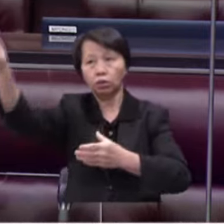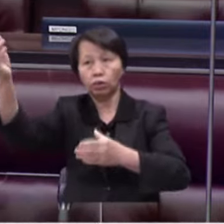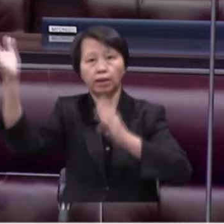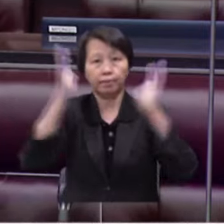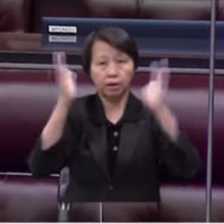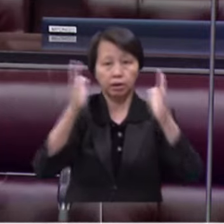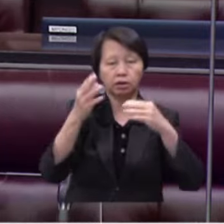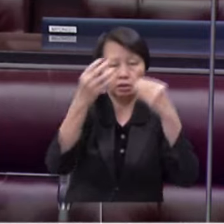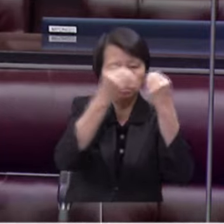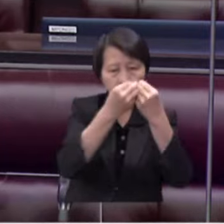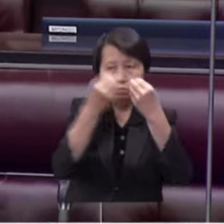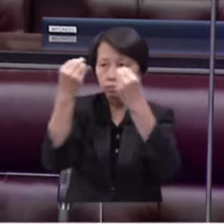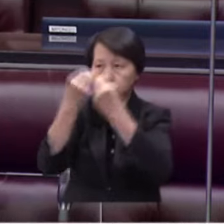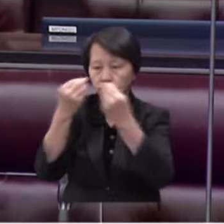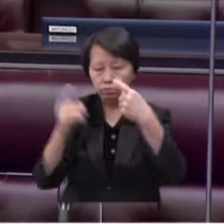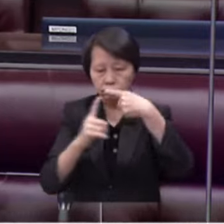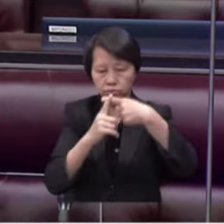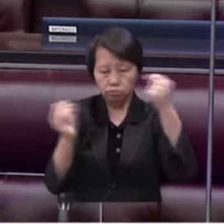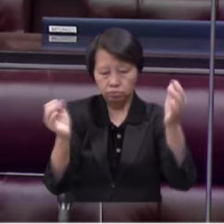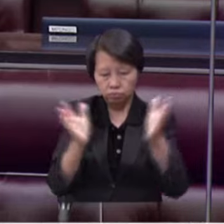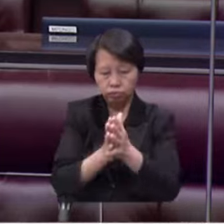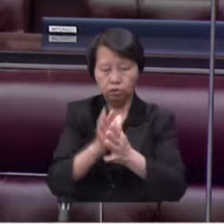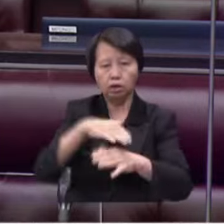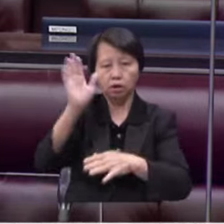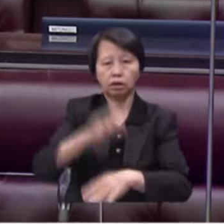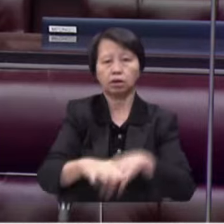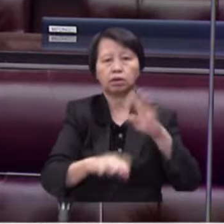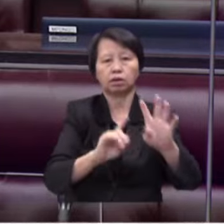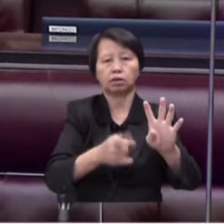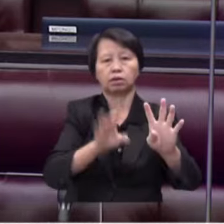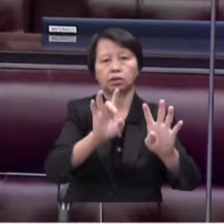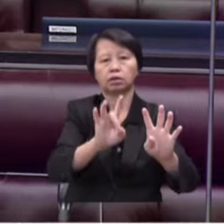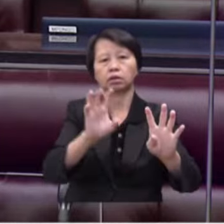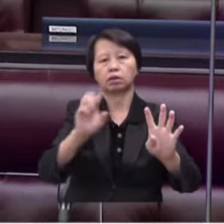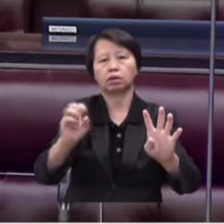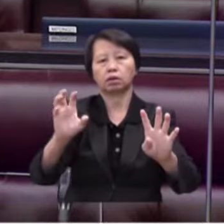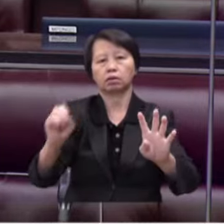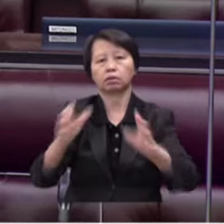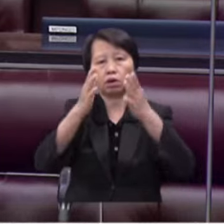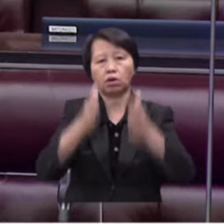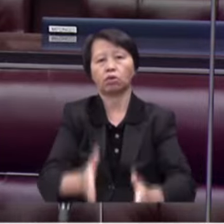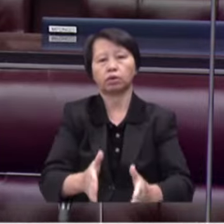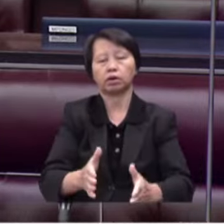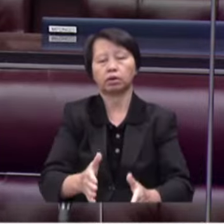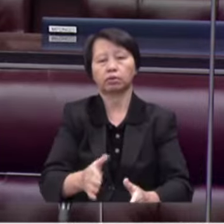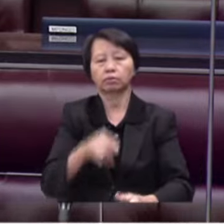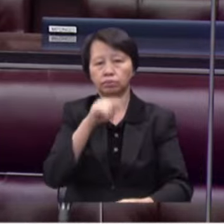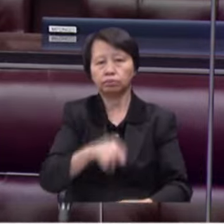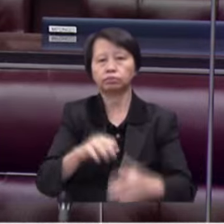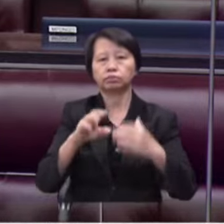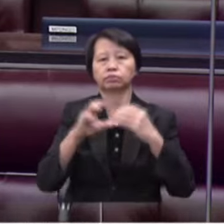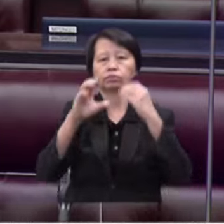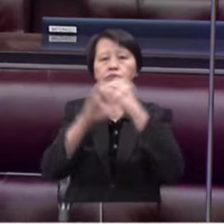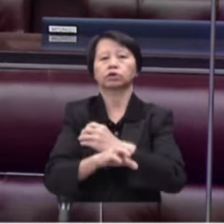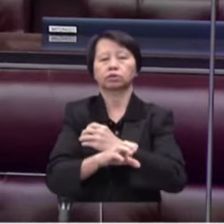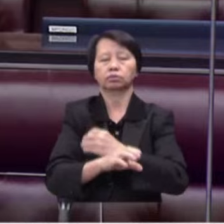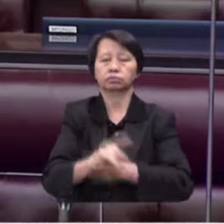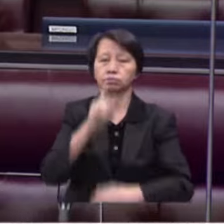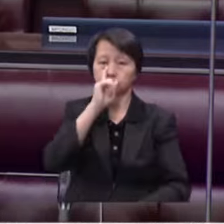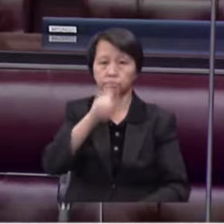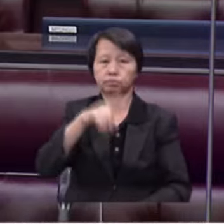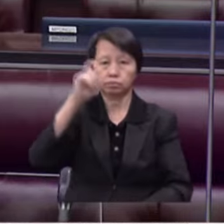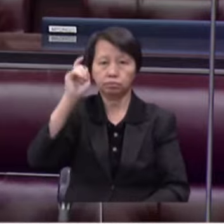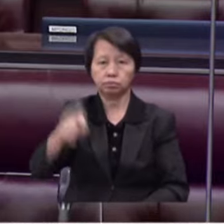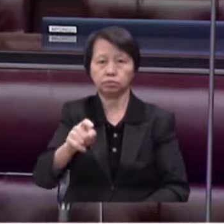maka jumlahnya akan boleh melebihi 4.800 orang dan ini adalah cabaran yang Memangnya